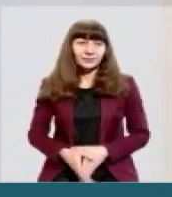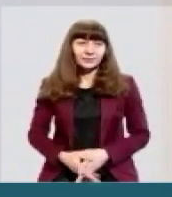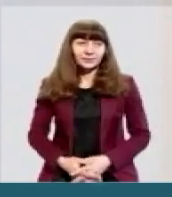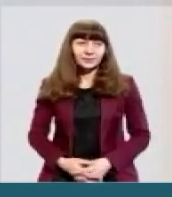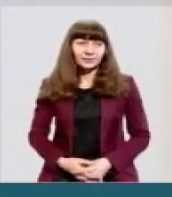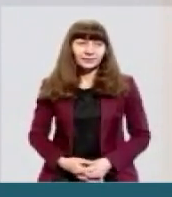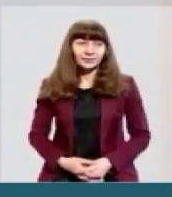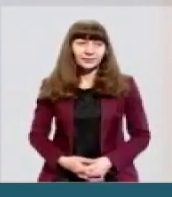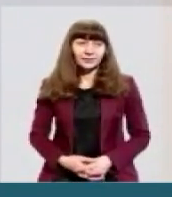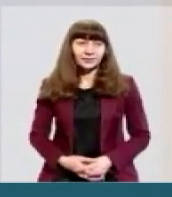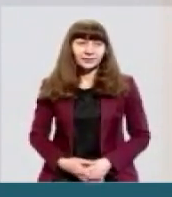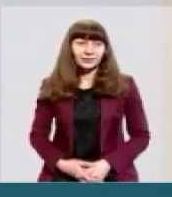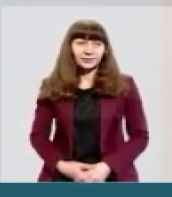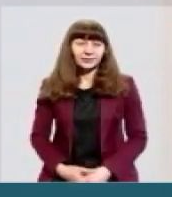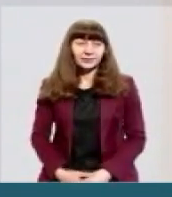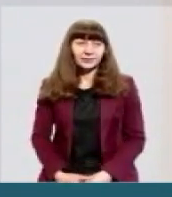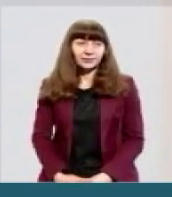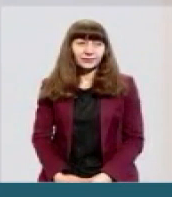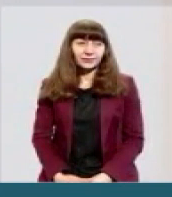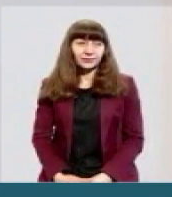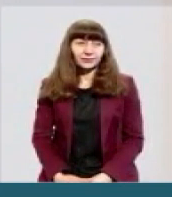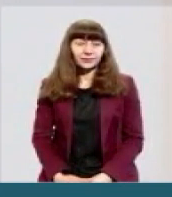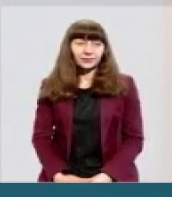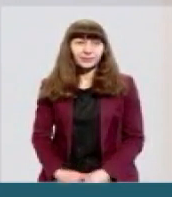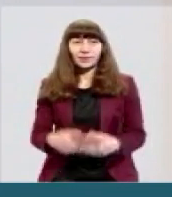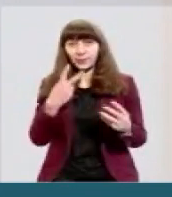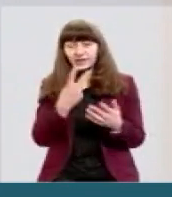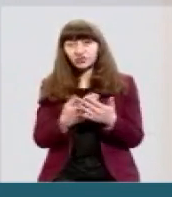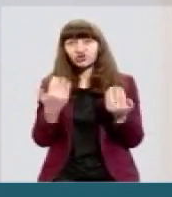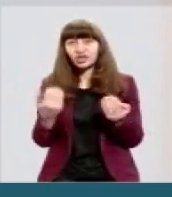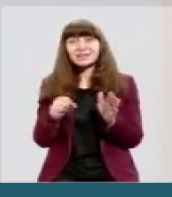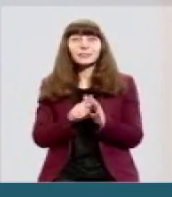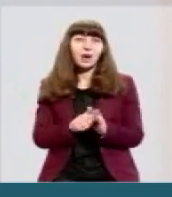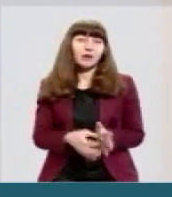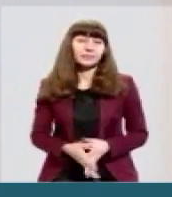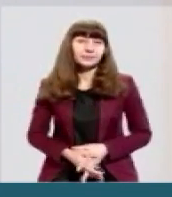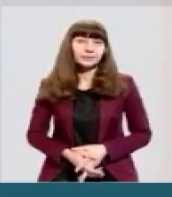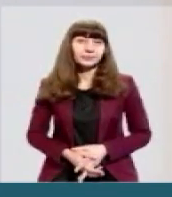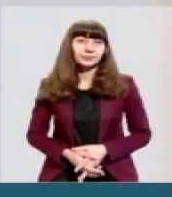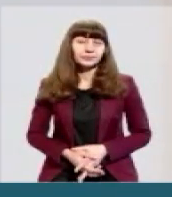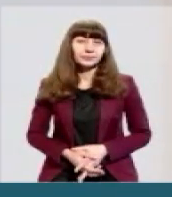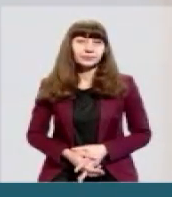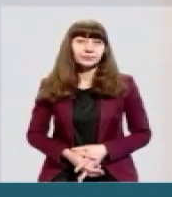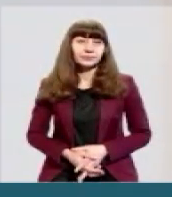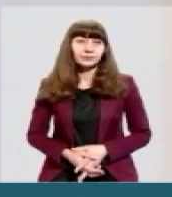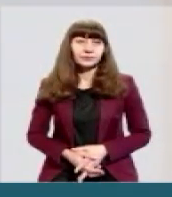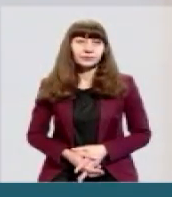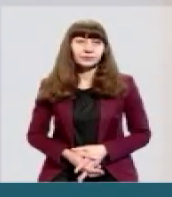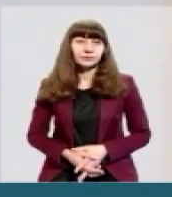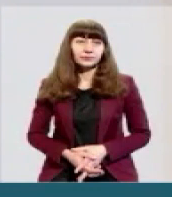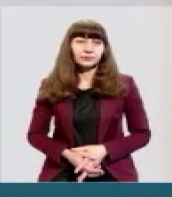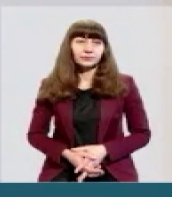знаков движения, требуется установка дорожного знака. То есть, смотрите, вот сейчас у нас зима, у нас, я так